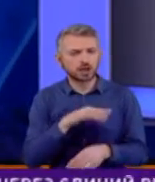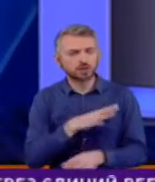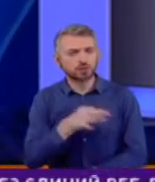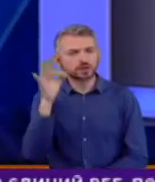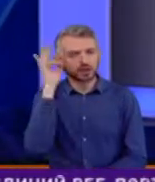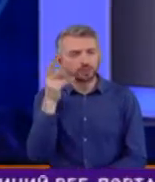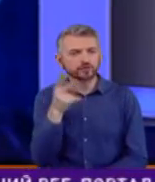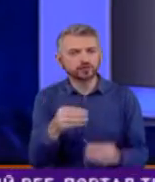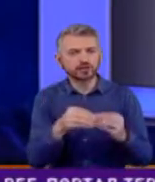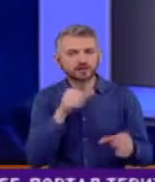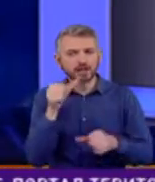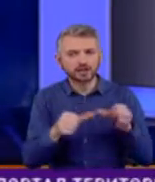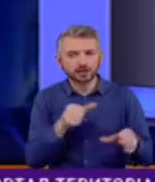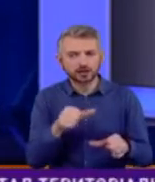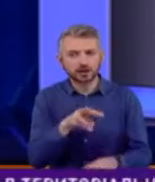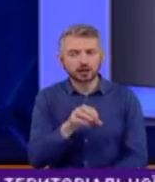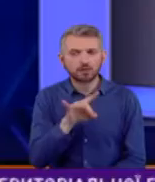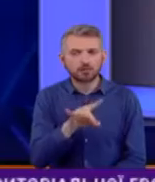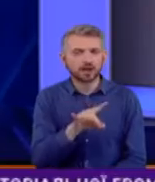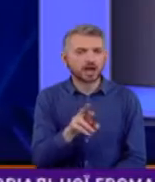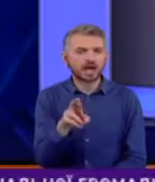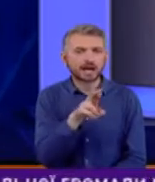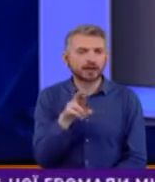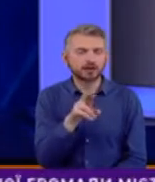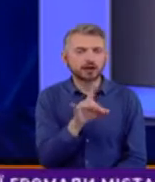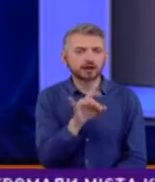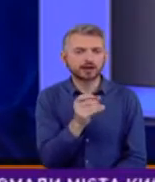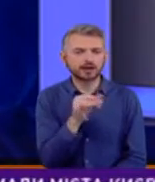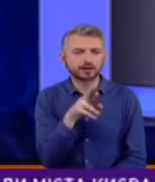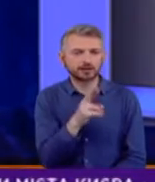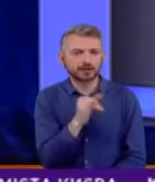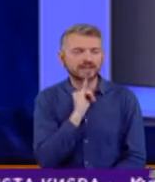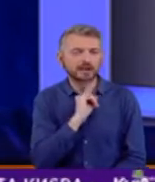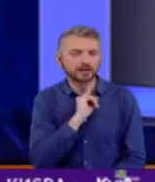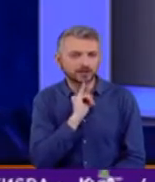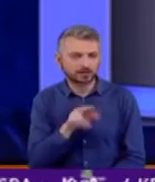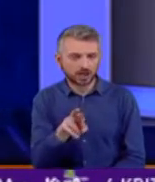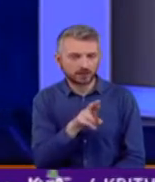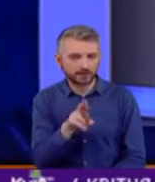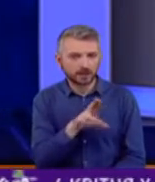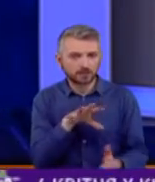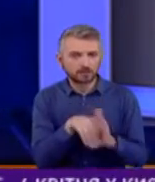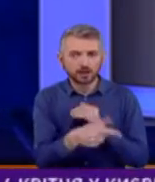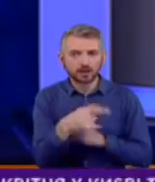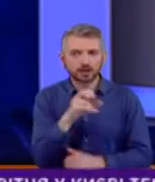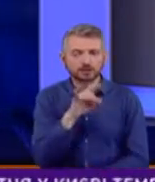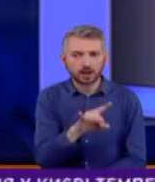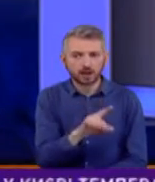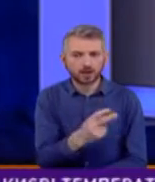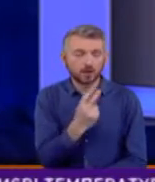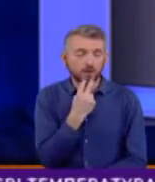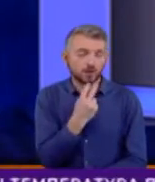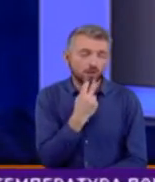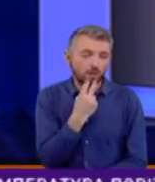згадаємо, 2010 рік, мера Рейкявіка. В передвиборну гонку вступає Гнар, який